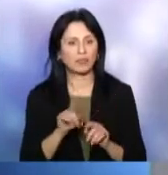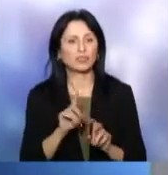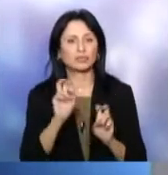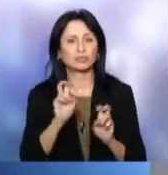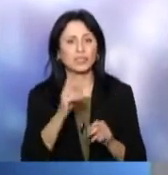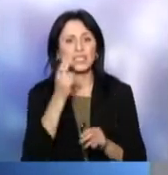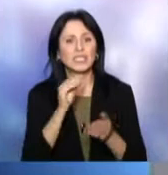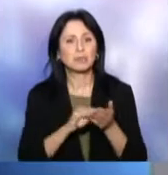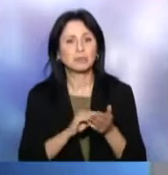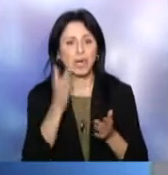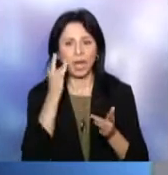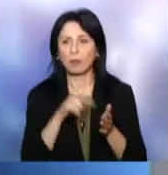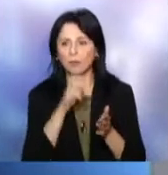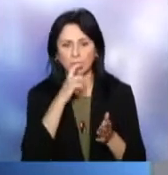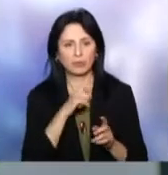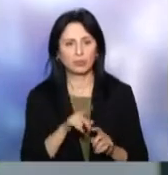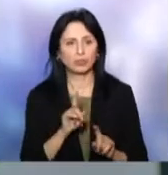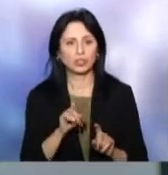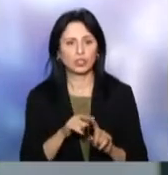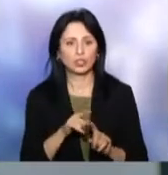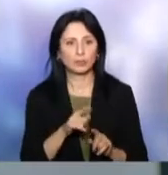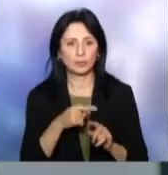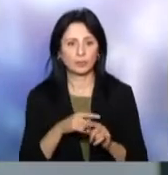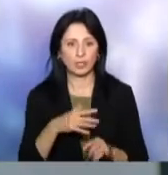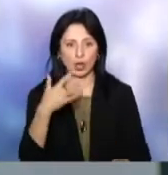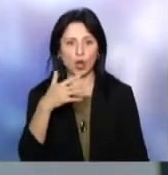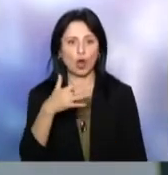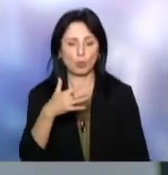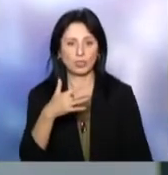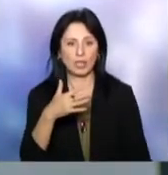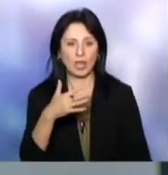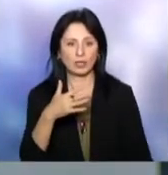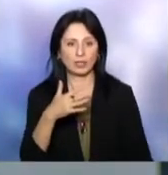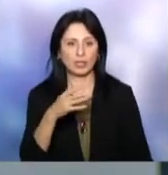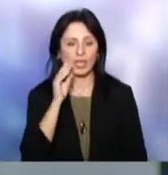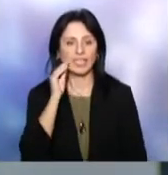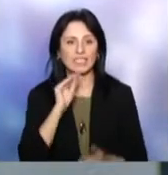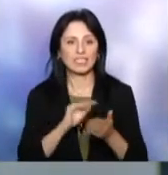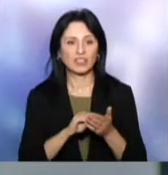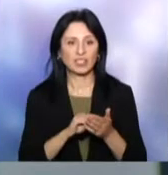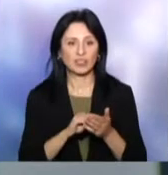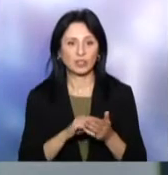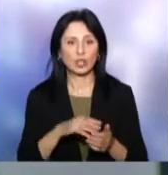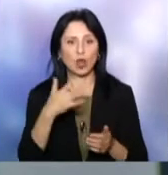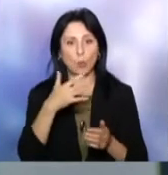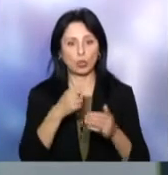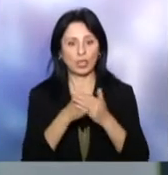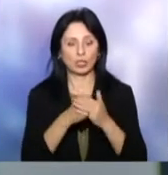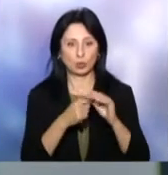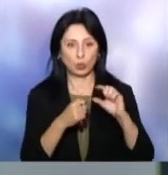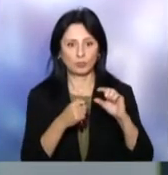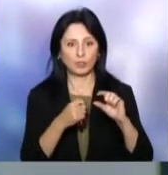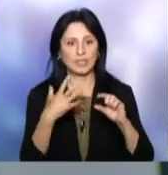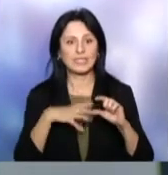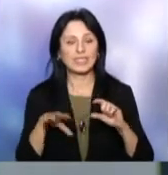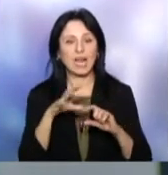აგვიხსენეთ. რასაკვირველია. ძირითადი გრადაციაა 50. რიცხვიანი მაქსიმუმია 50, თუმცა